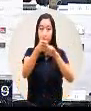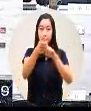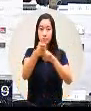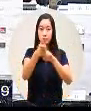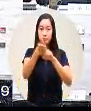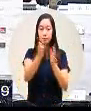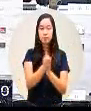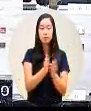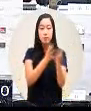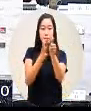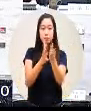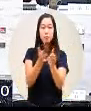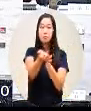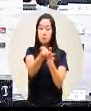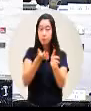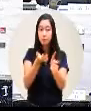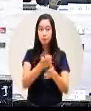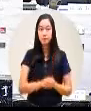未执行之前呢，哈，